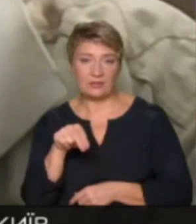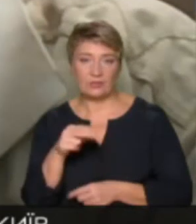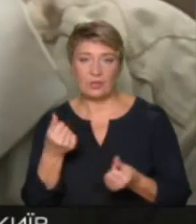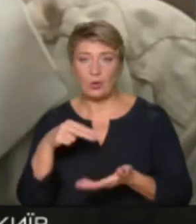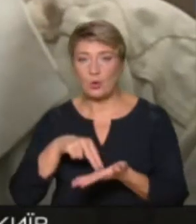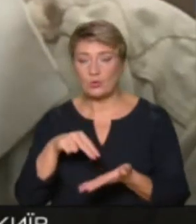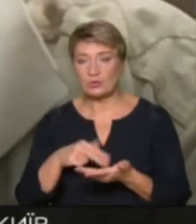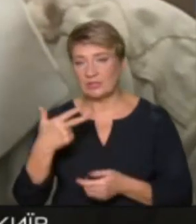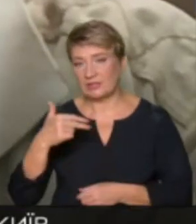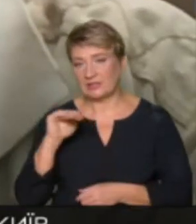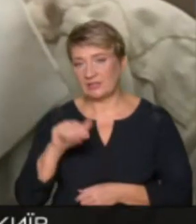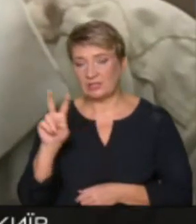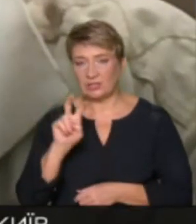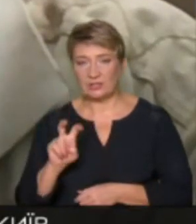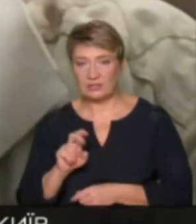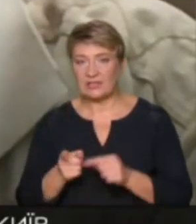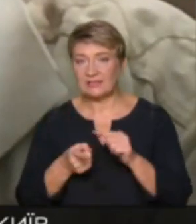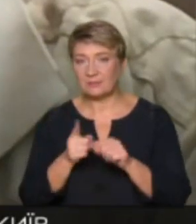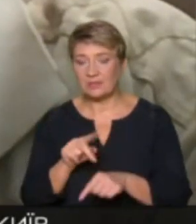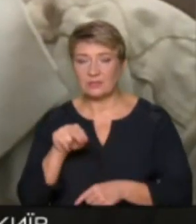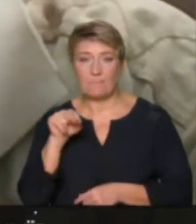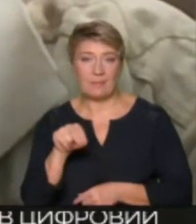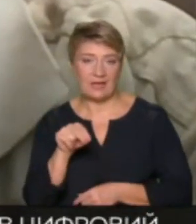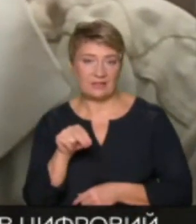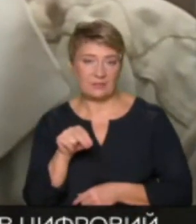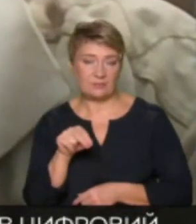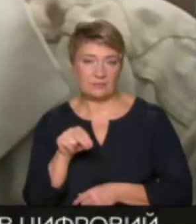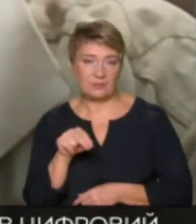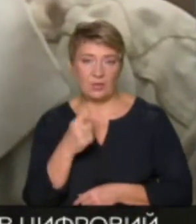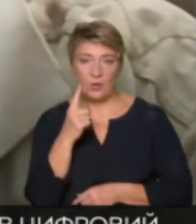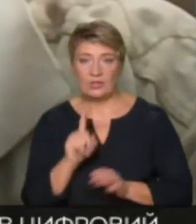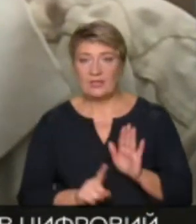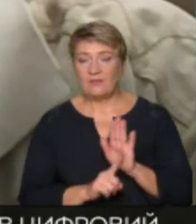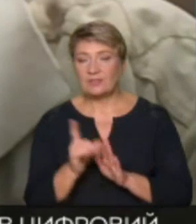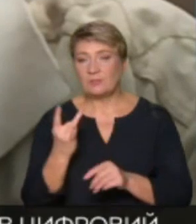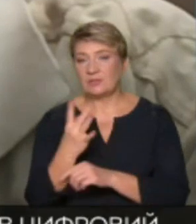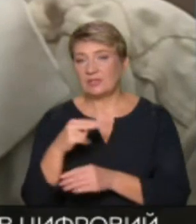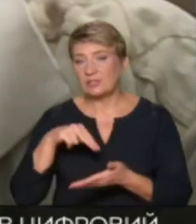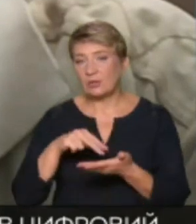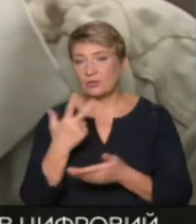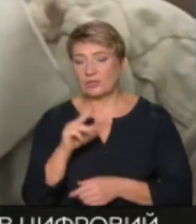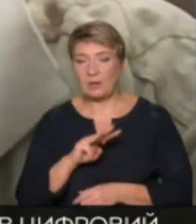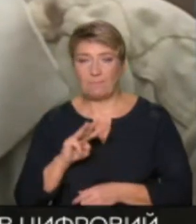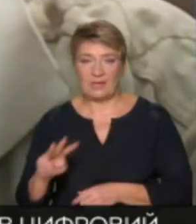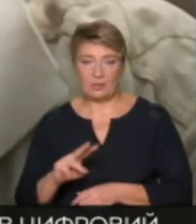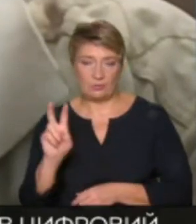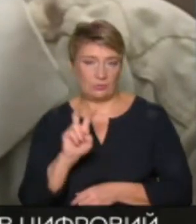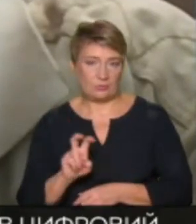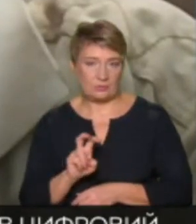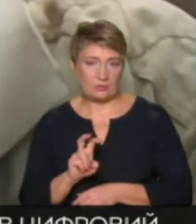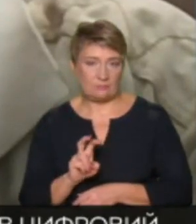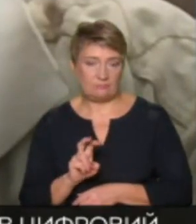наприклад, 30 тисяч доларів, і збивати його патріотом, один випуск ракети, якого коштує 3 мільйони доларів, ну,